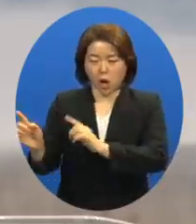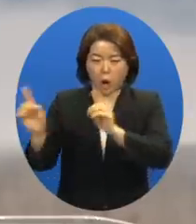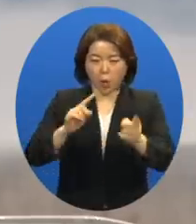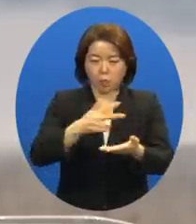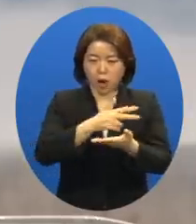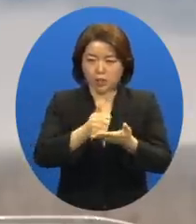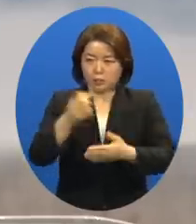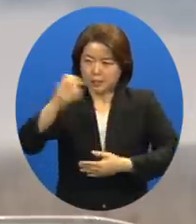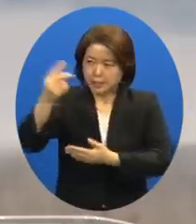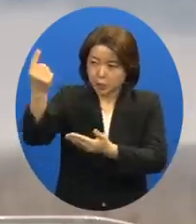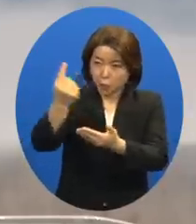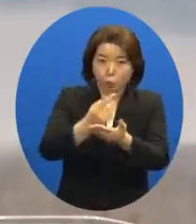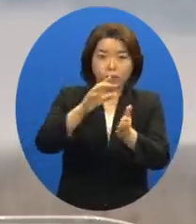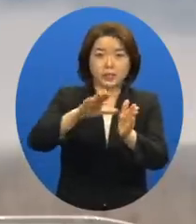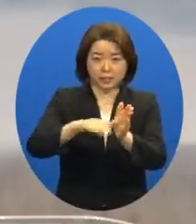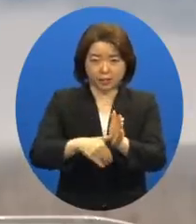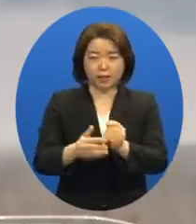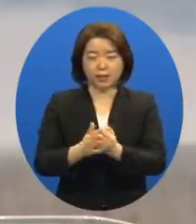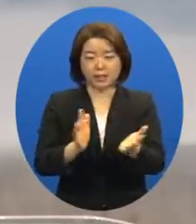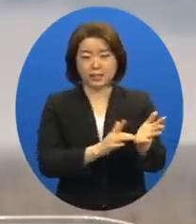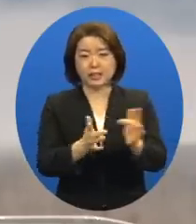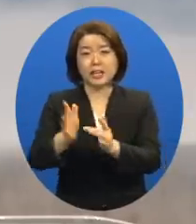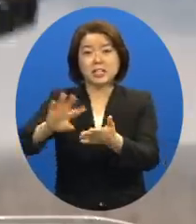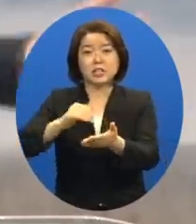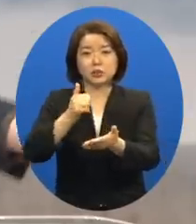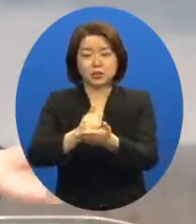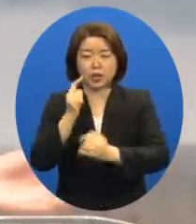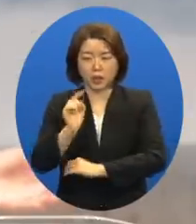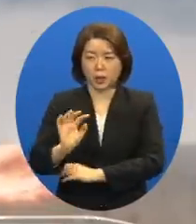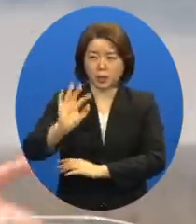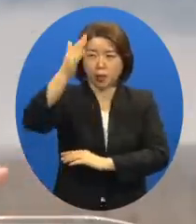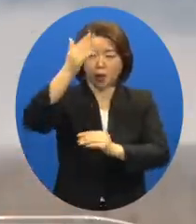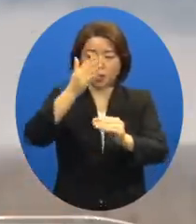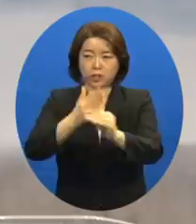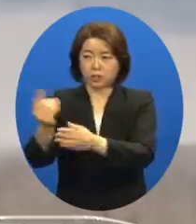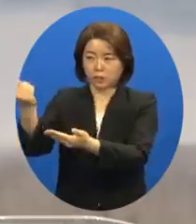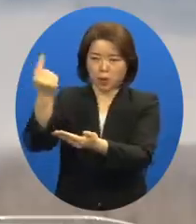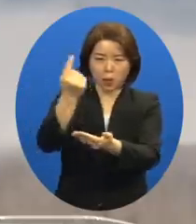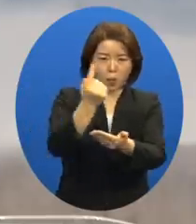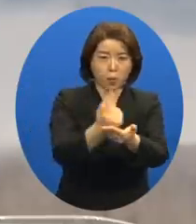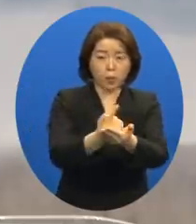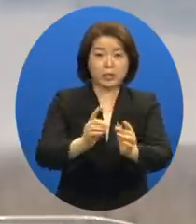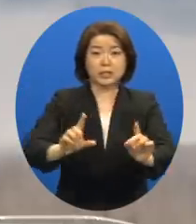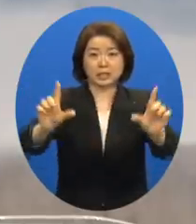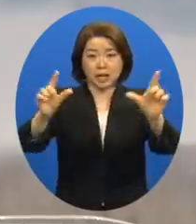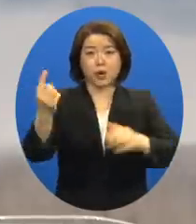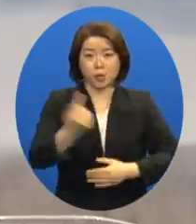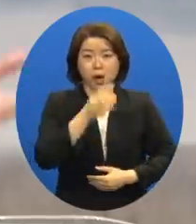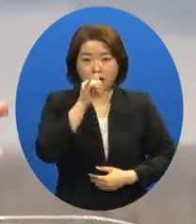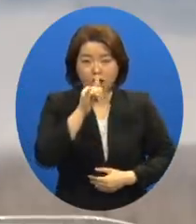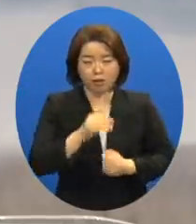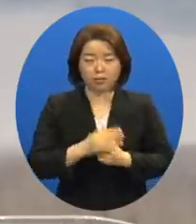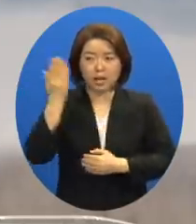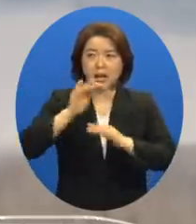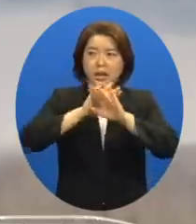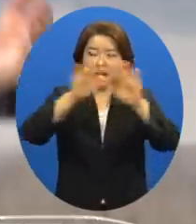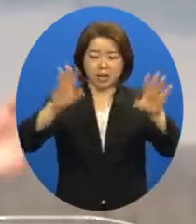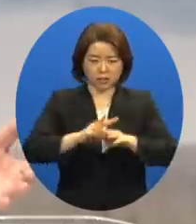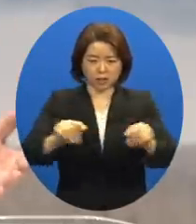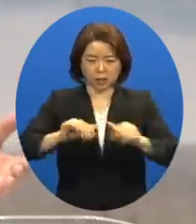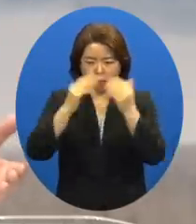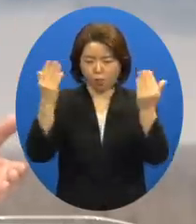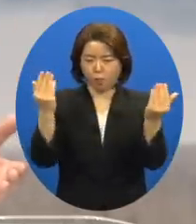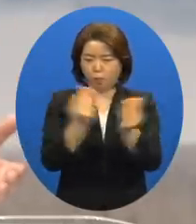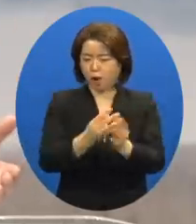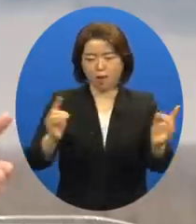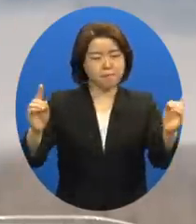재림에 오시는 날, 예수 그리스도께서 영광 중에 임하시는 그날이 옵니다. 하늘과 땅이 완전히